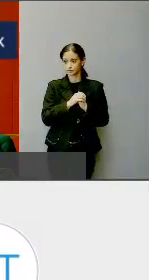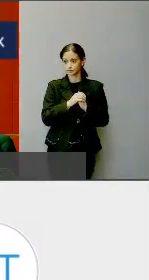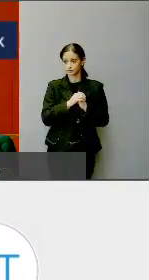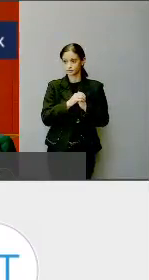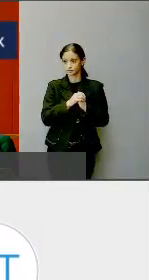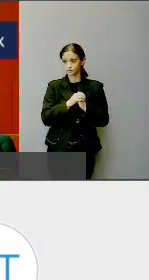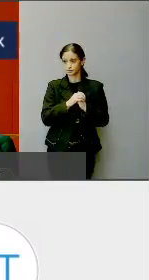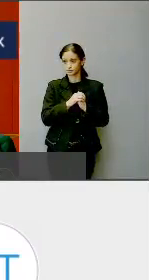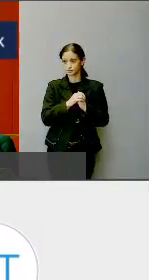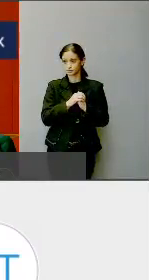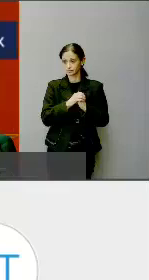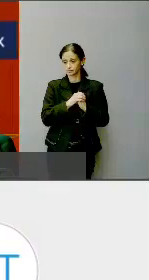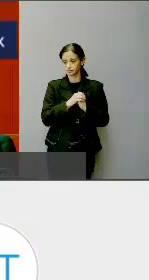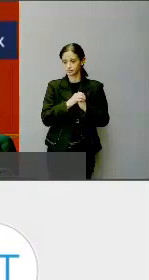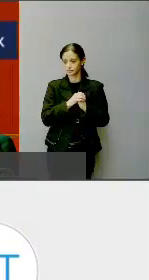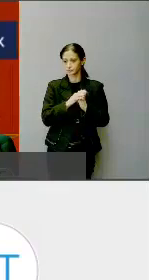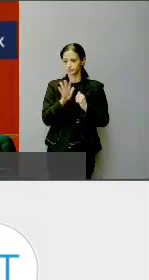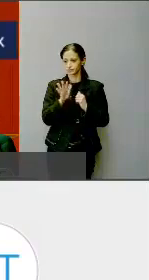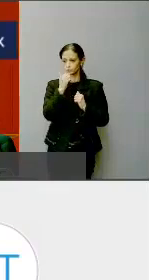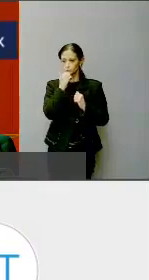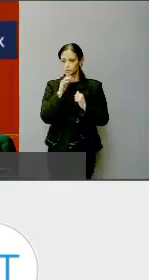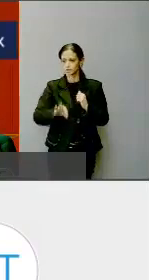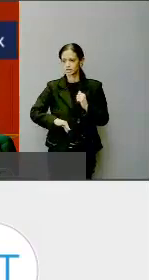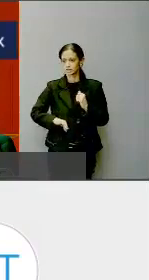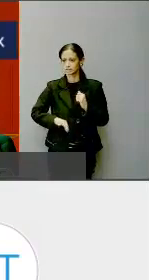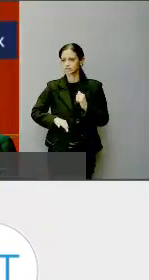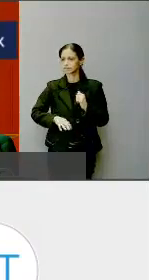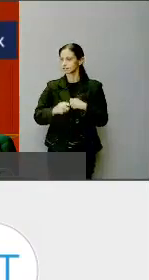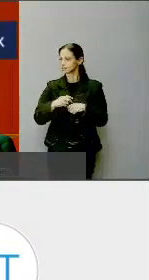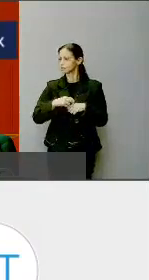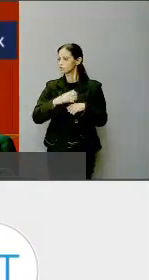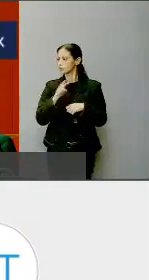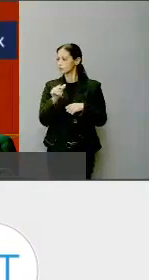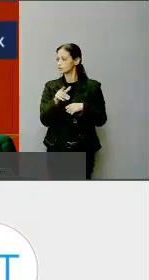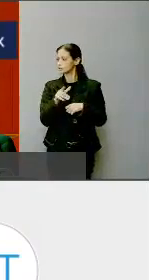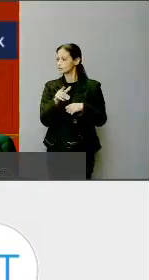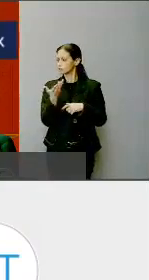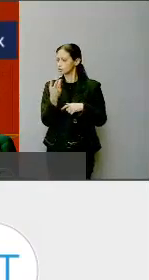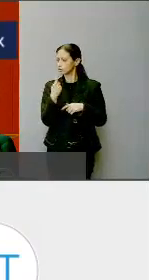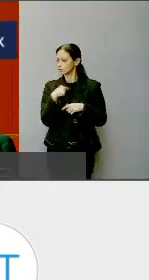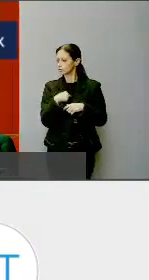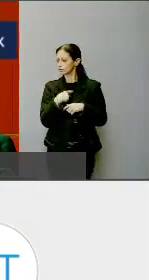vai scusi assessore regolatore ci sono